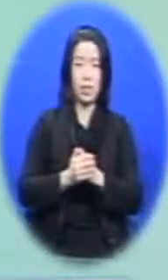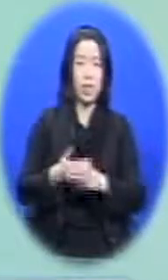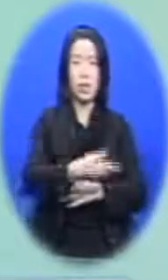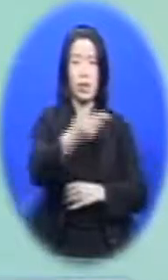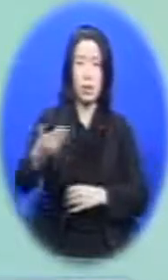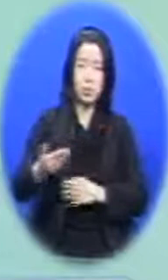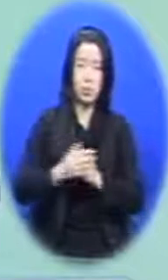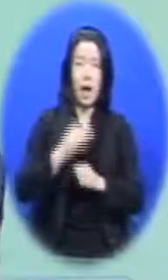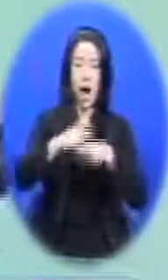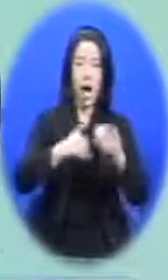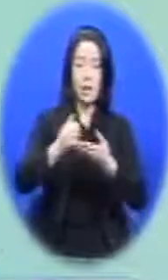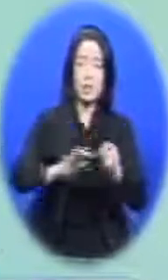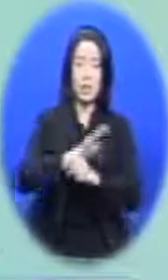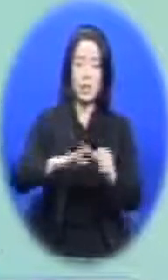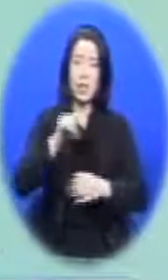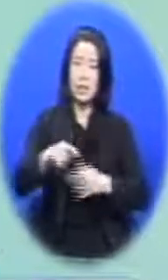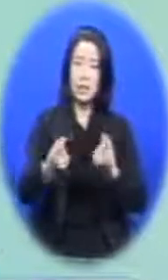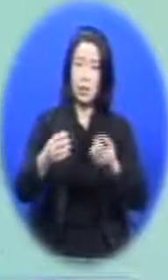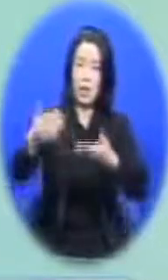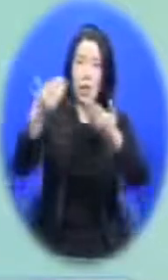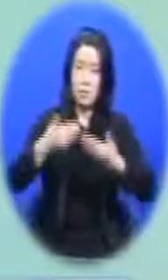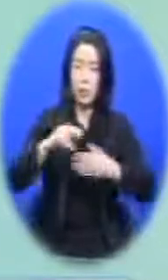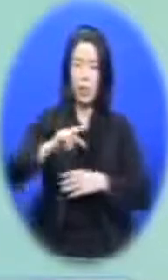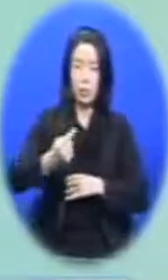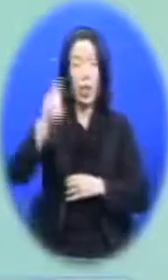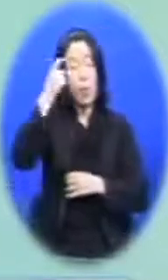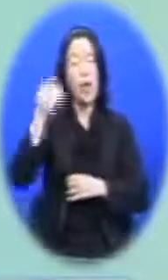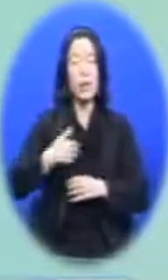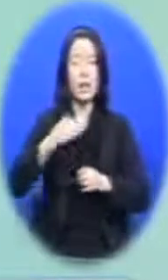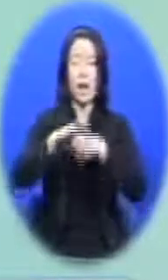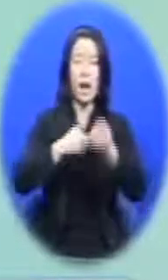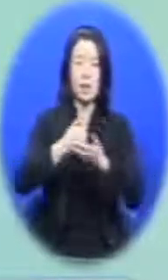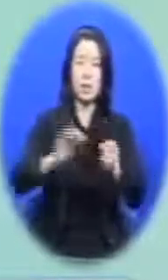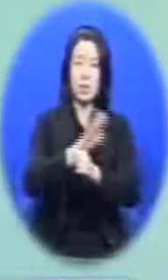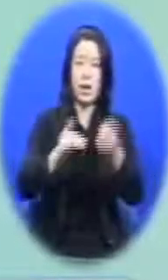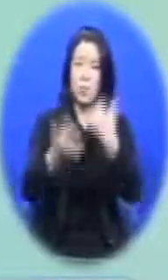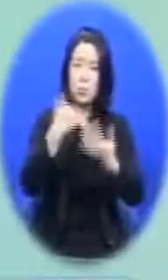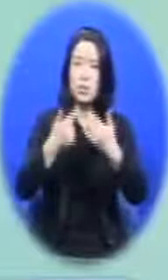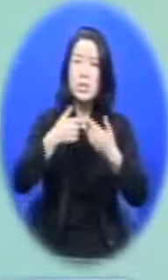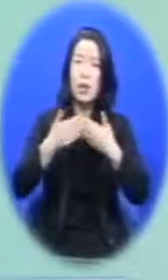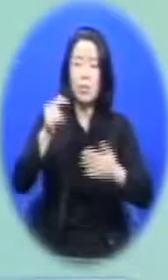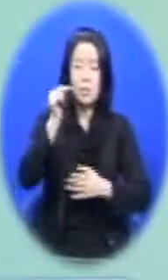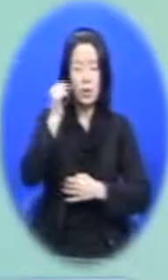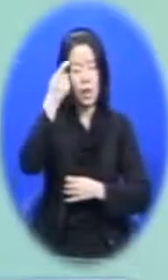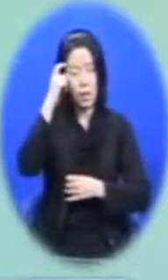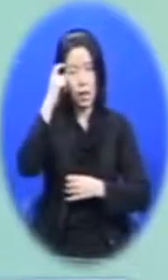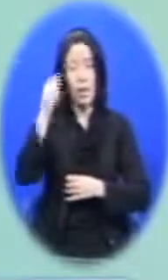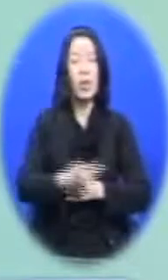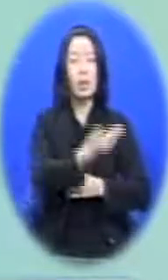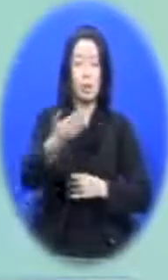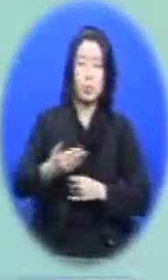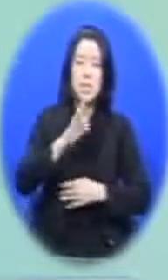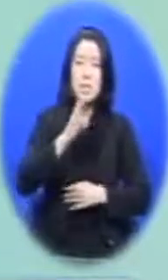여러분, 하나님의 사랑을 그렇게 받으면서도 왜 나는 하나님의 사랑의 불을 경험하지 못할까?